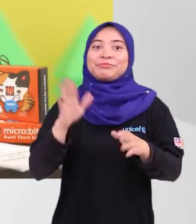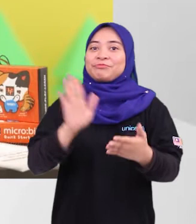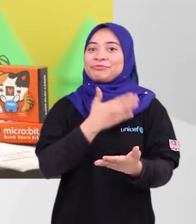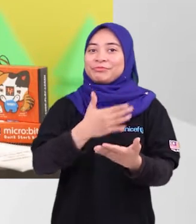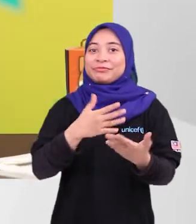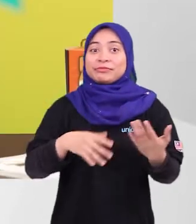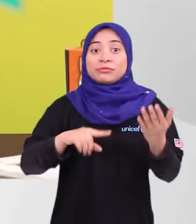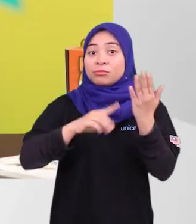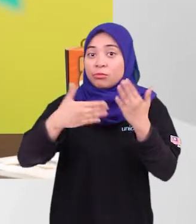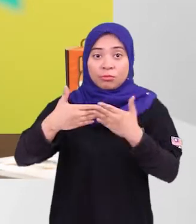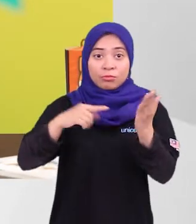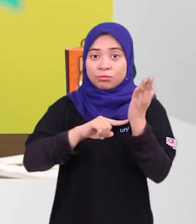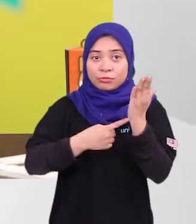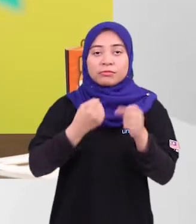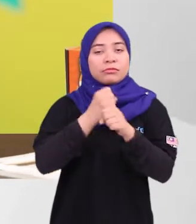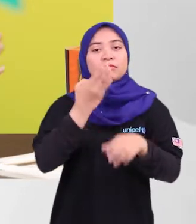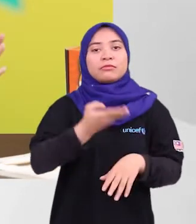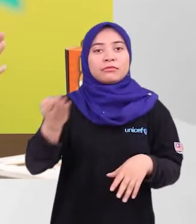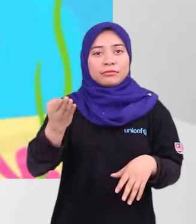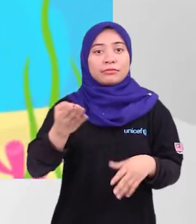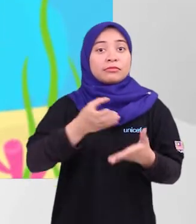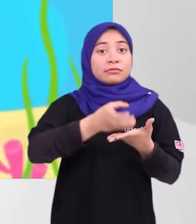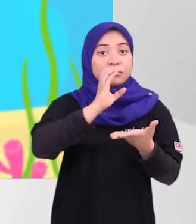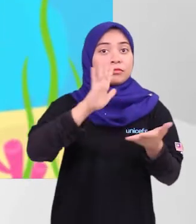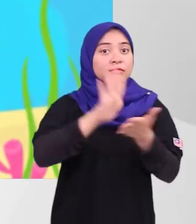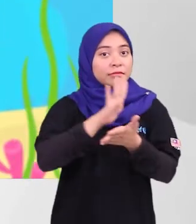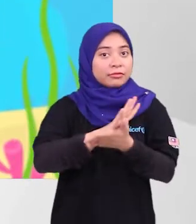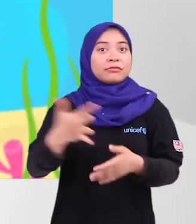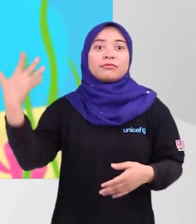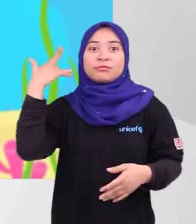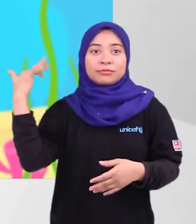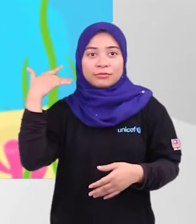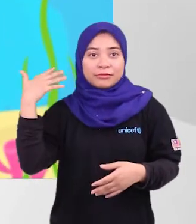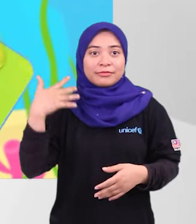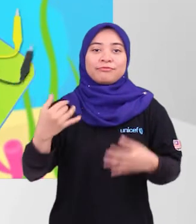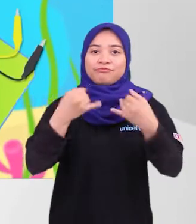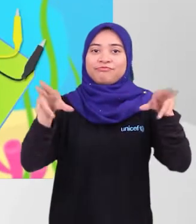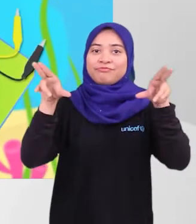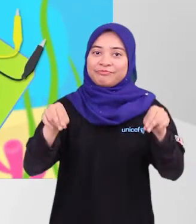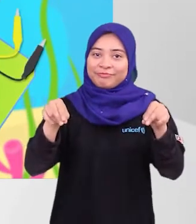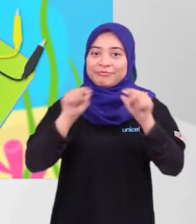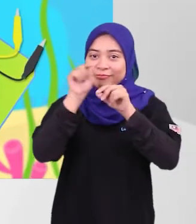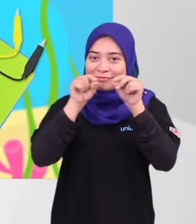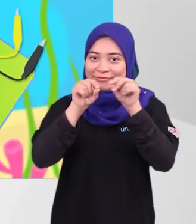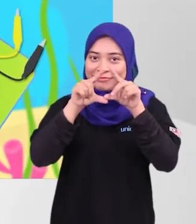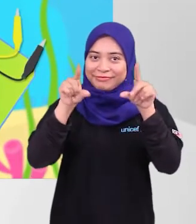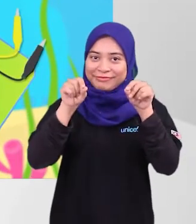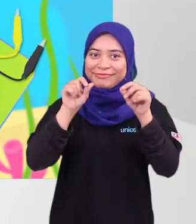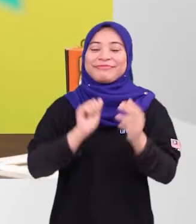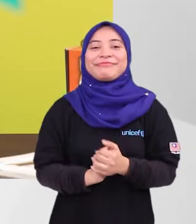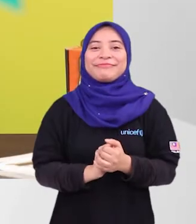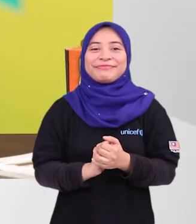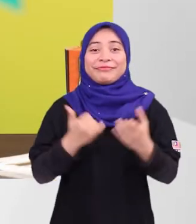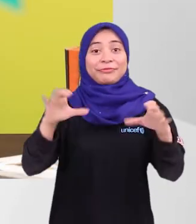untuk programkan muzik. Sebelum kita mula, sediakan semua bahan-bahan projek dahulu. Cawan kertas, buzzer, dua klip buaya dan papan